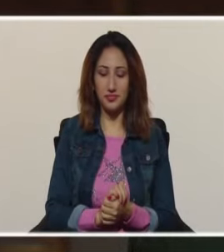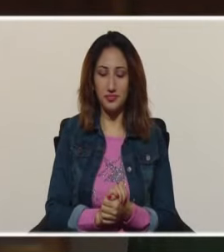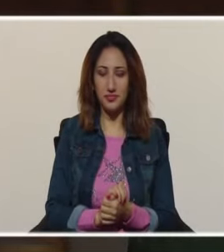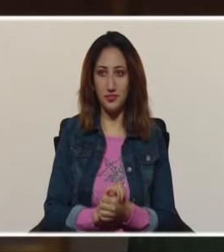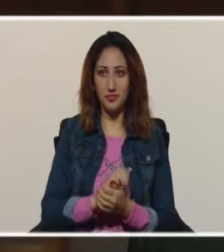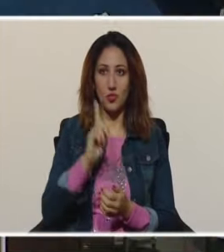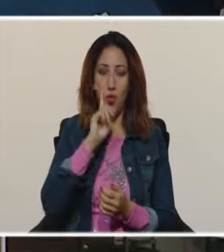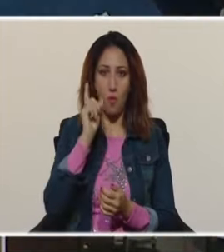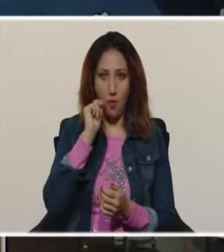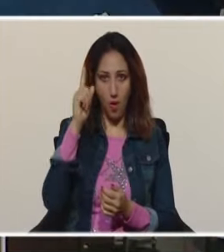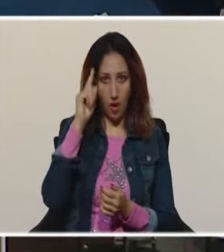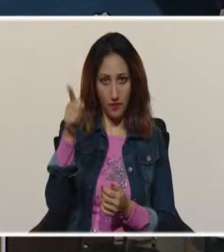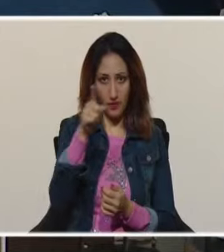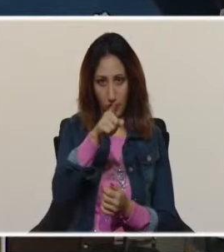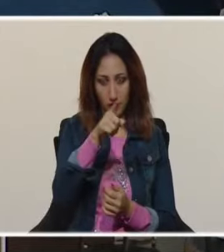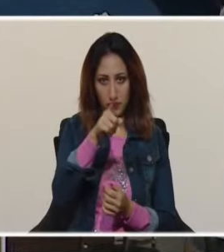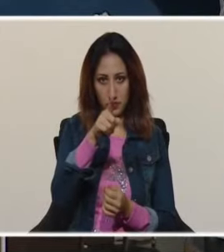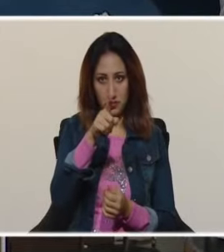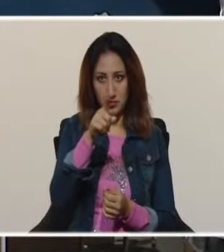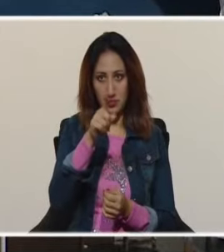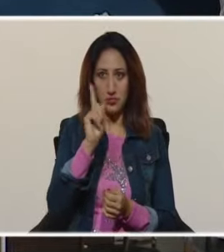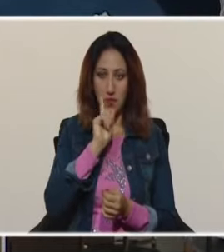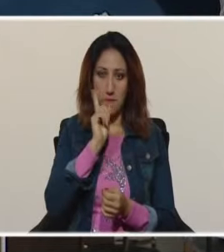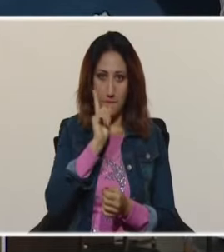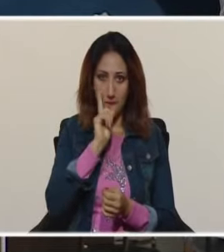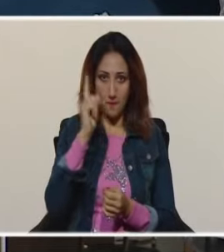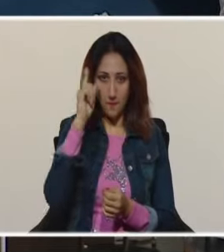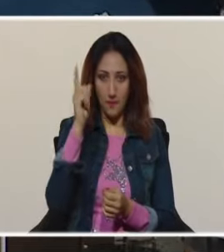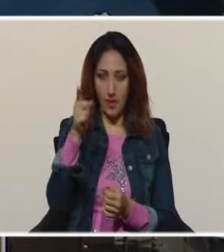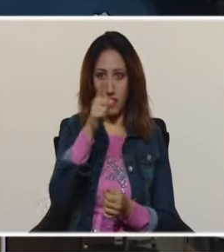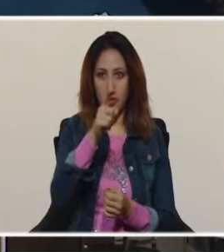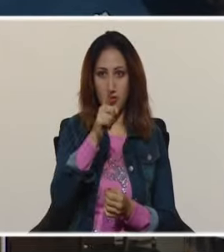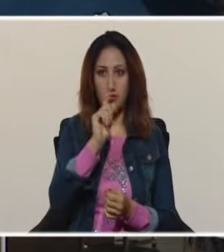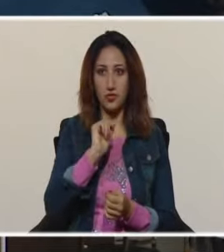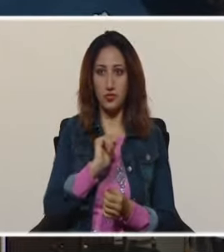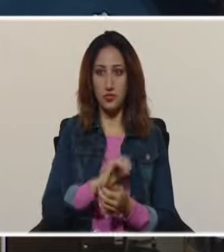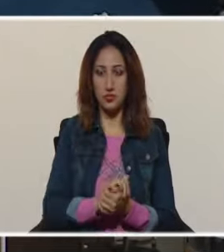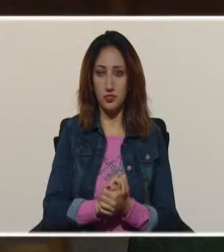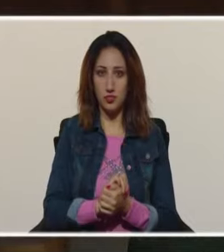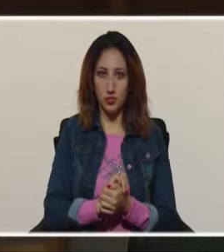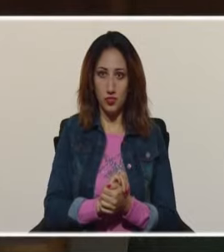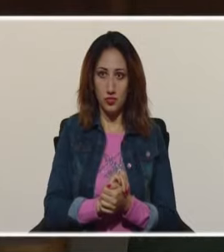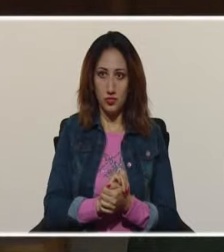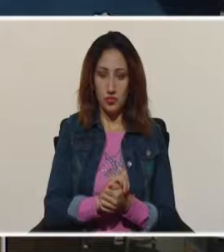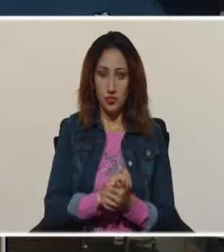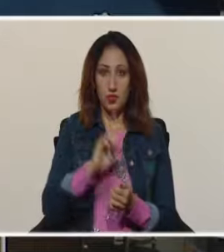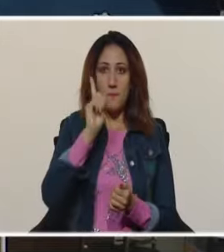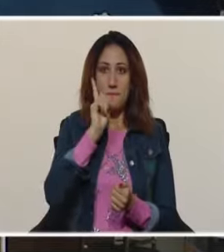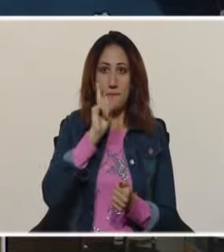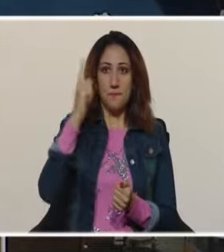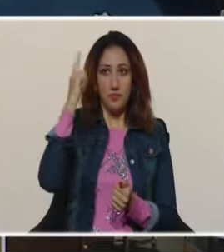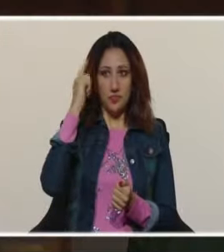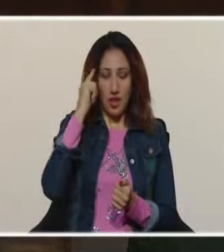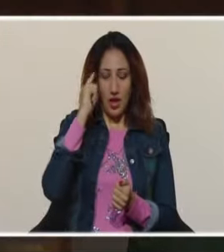بابا وماما بيعرفوكم من بعض؟ ماما بيرفكت، لكن بابا بيتلخبط. تعرفنا لكن بابا بيتلخبط فيكم. يعني بابا ساعات يتلخبط فيكم؟ بابا أحيانا كتير